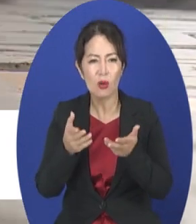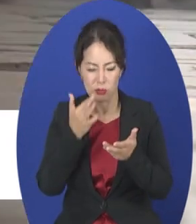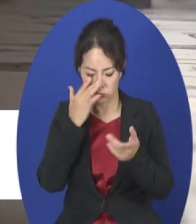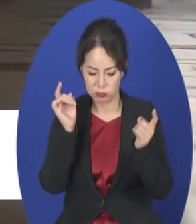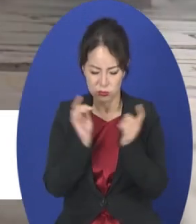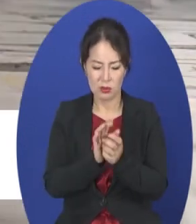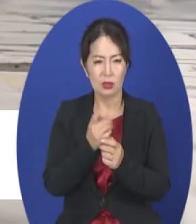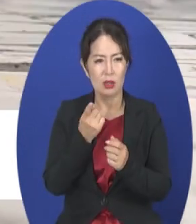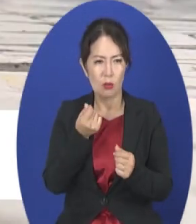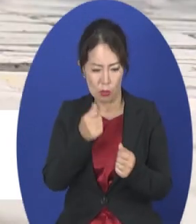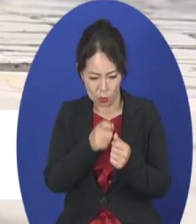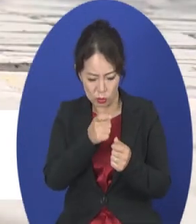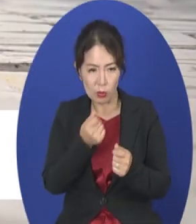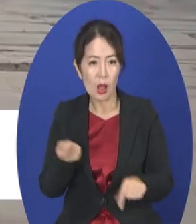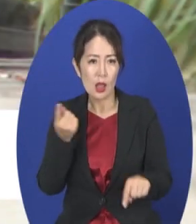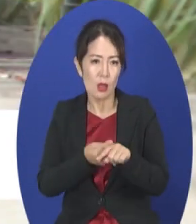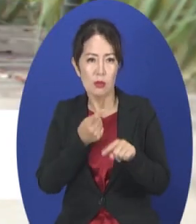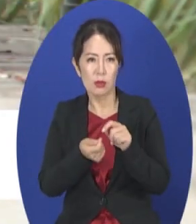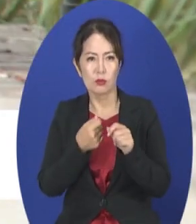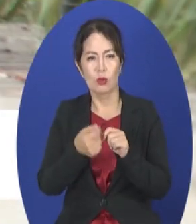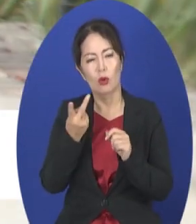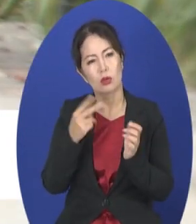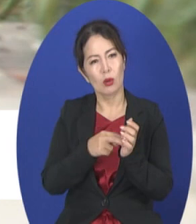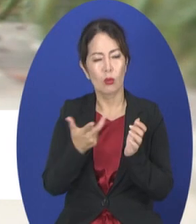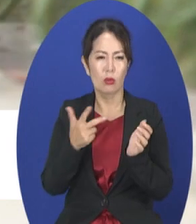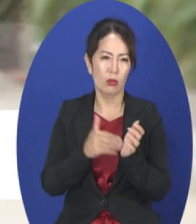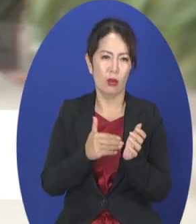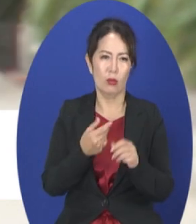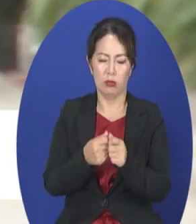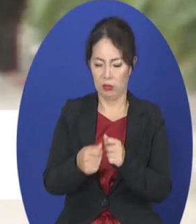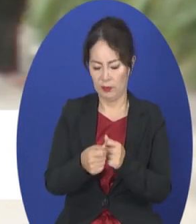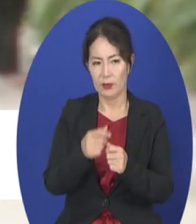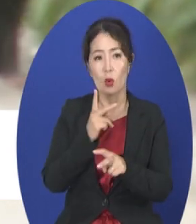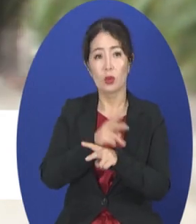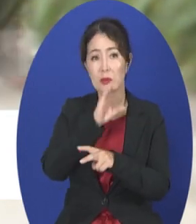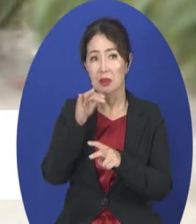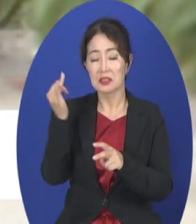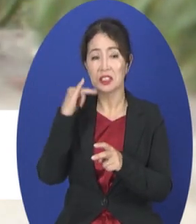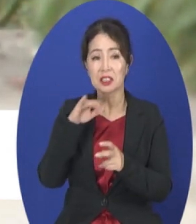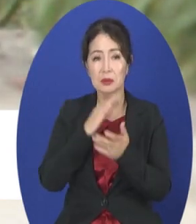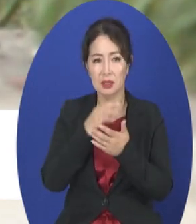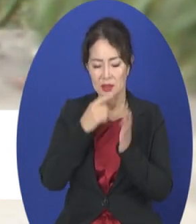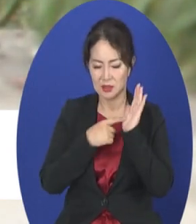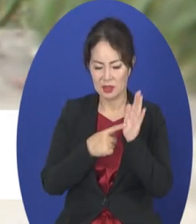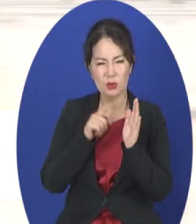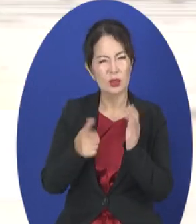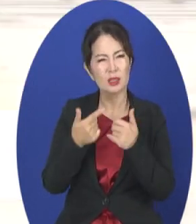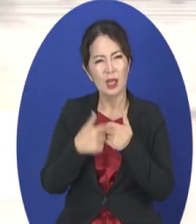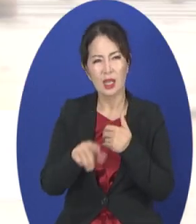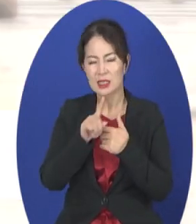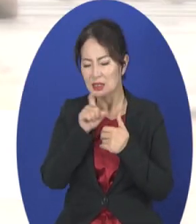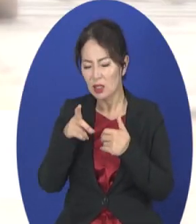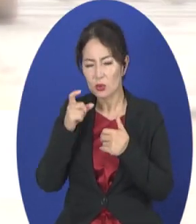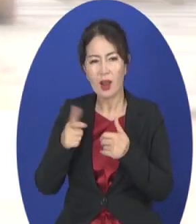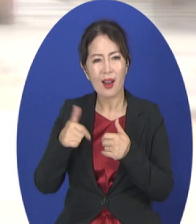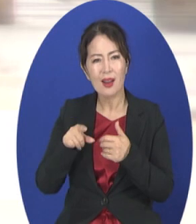нь 2-3 дахин төлөх эрсдэл гардаг. Ийм төрлийн гомдол санал хуулийн байгууллагад ихэрдэг тухай их сурвалжууд ярьж байна. Үүнээс гадна зээлдэгч гэрээгээ